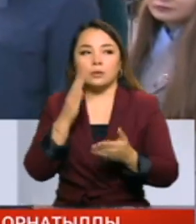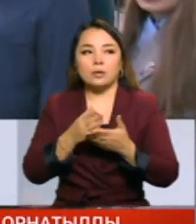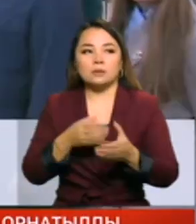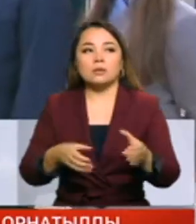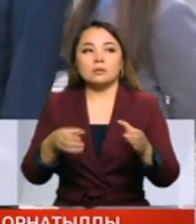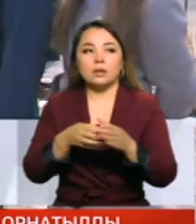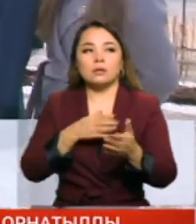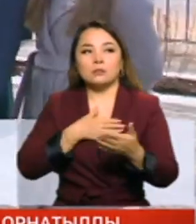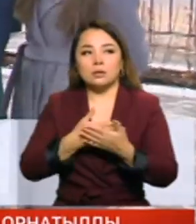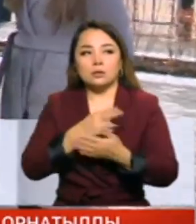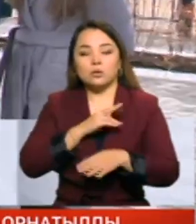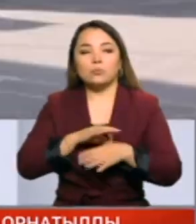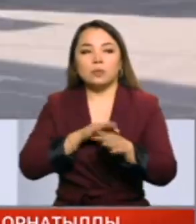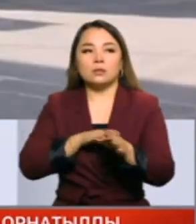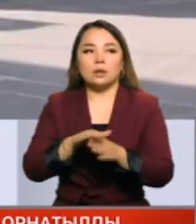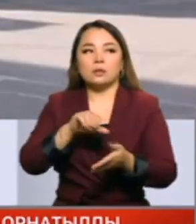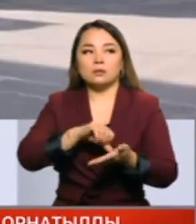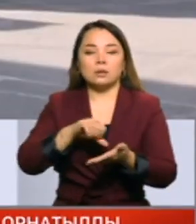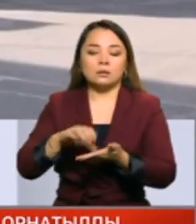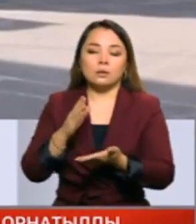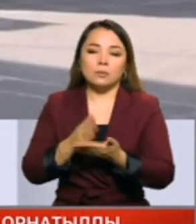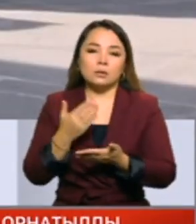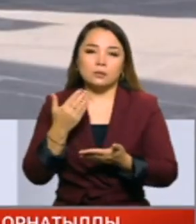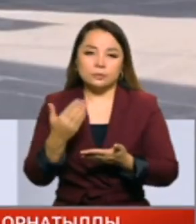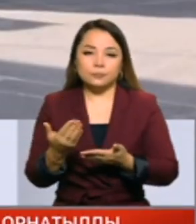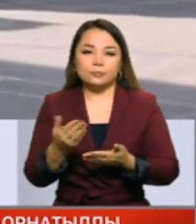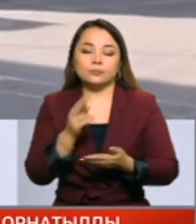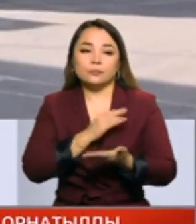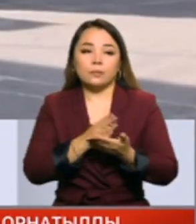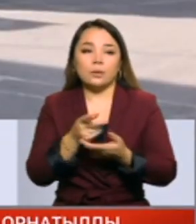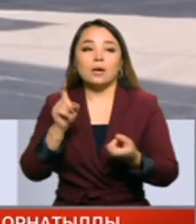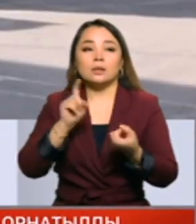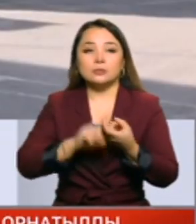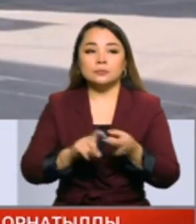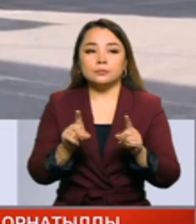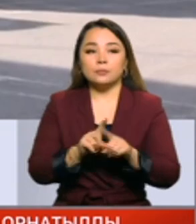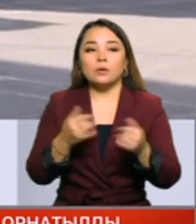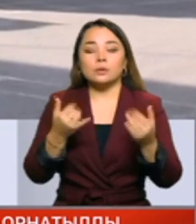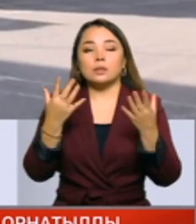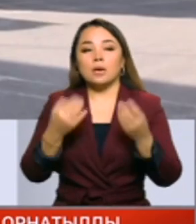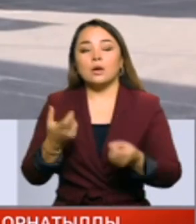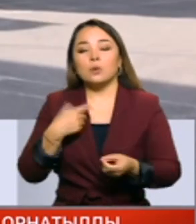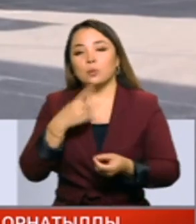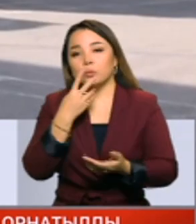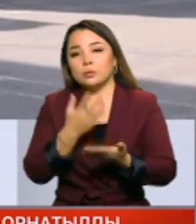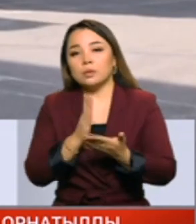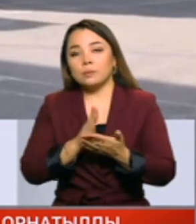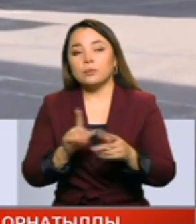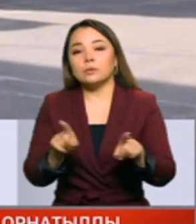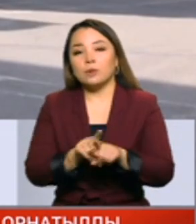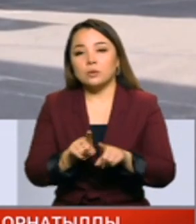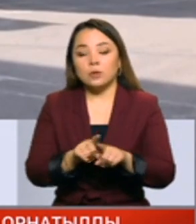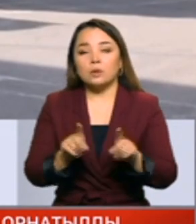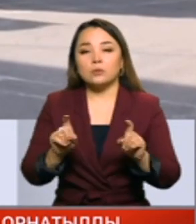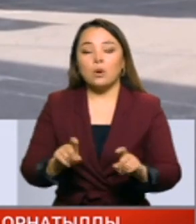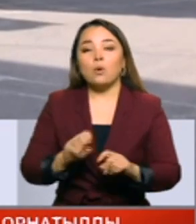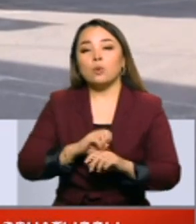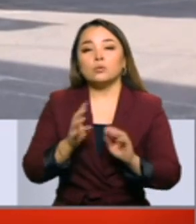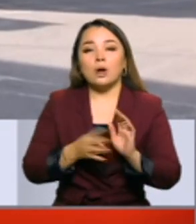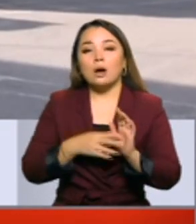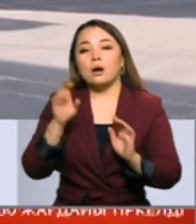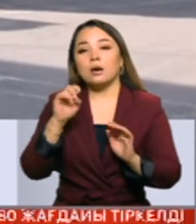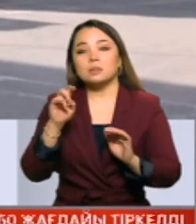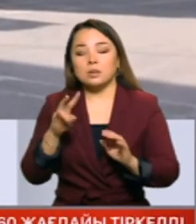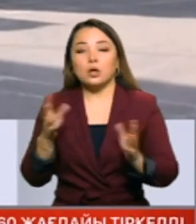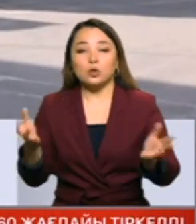қызмет атқарды. Бөлім бастығы орынбасары қызметі бойынша, қызметке бойынша да қазір таңда өздерін көріп отқандай бүгін 19 қазан құтқарушы күніне